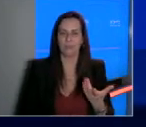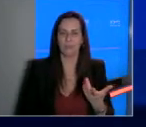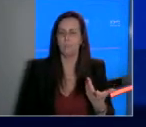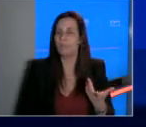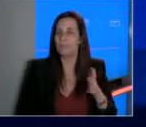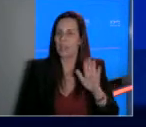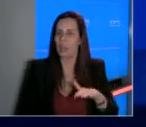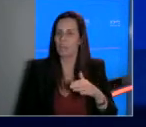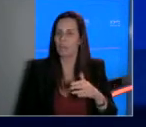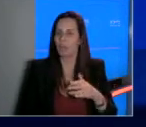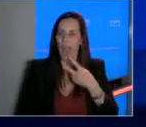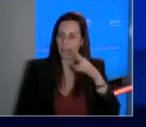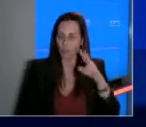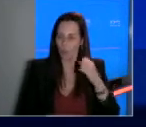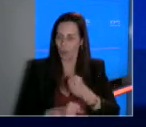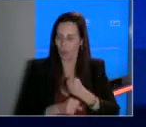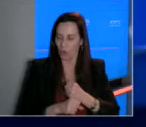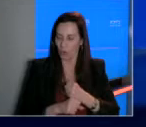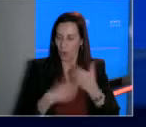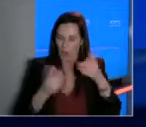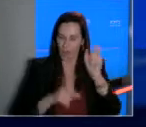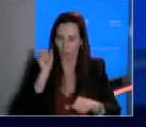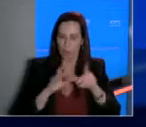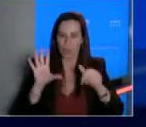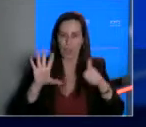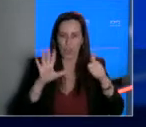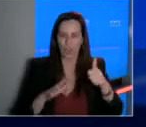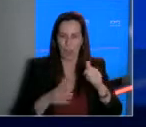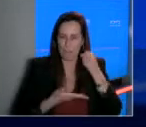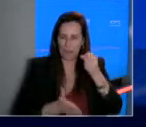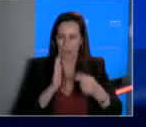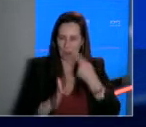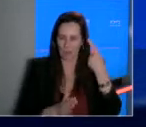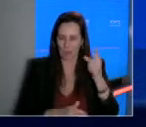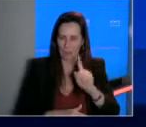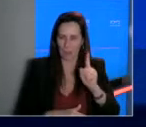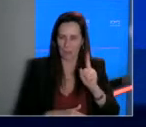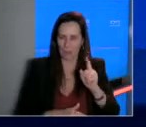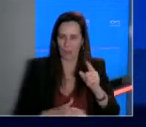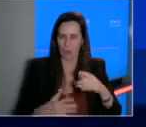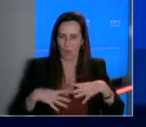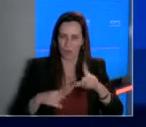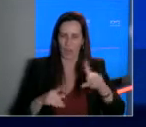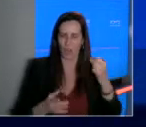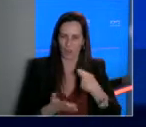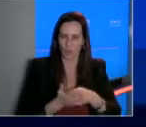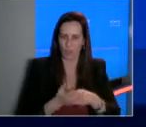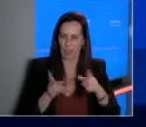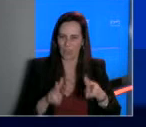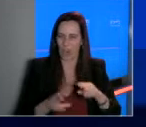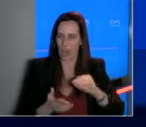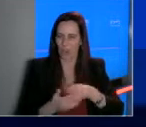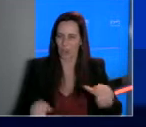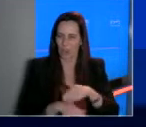שמבטיחה, גם ההבטחות שניתנו כרגע לאנשים, 6,000 שקלים מענק חד פעמי למי שיוצא לחל"ת, אפשרות